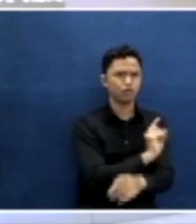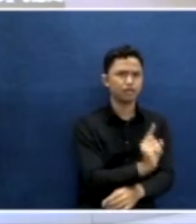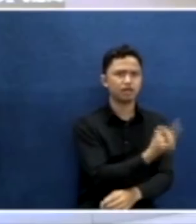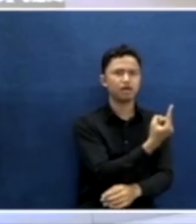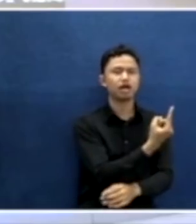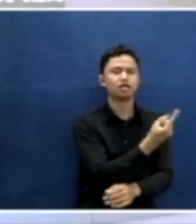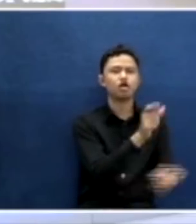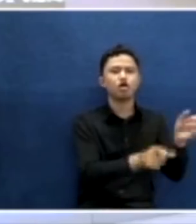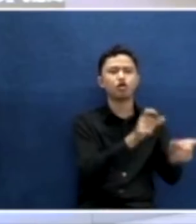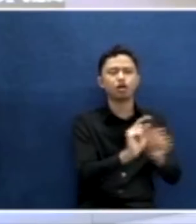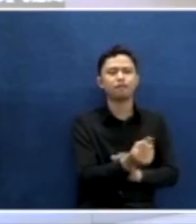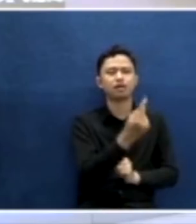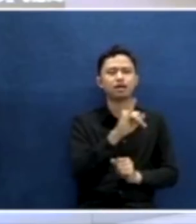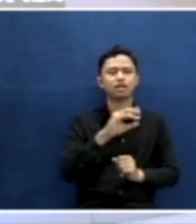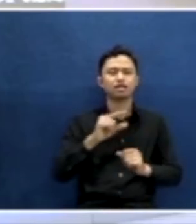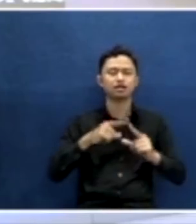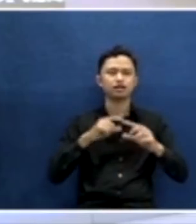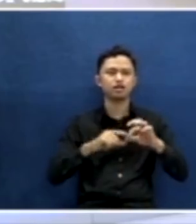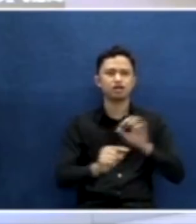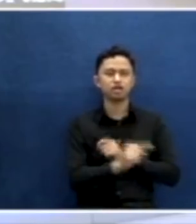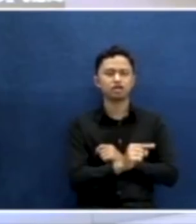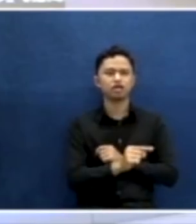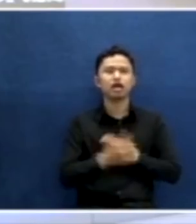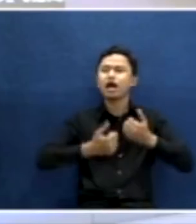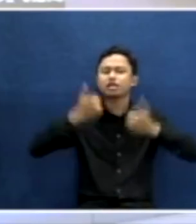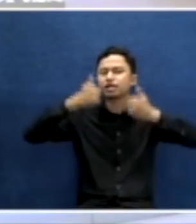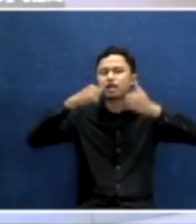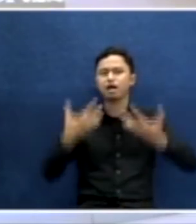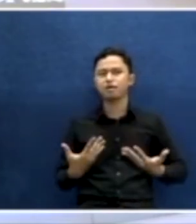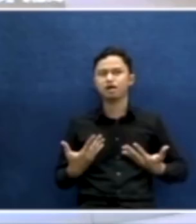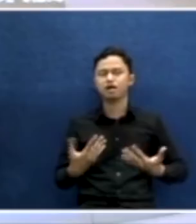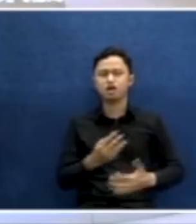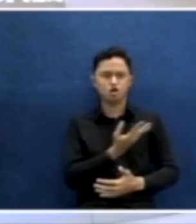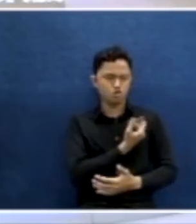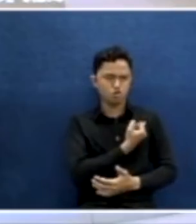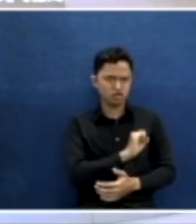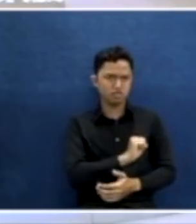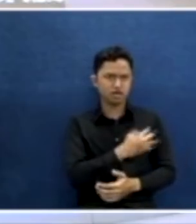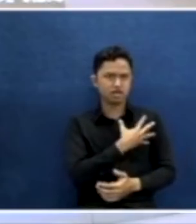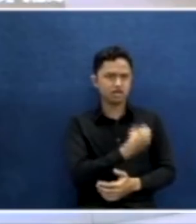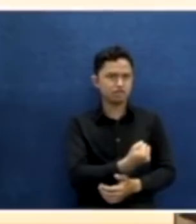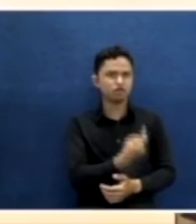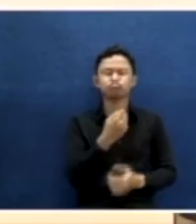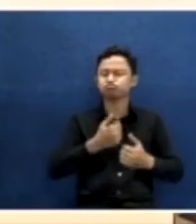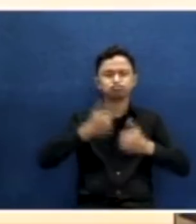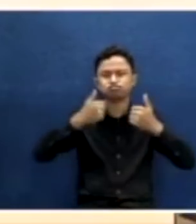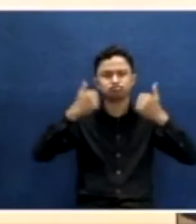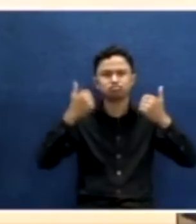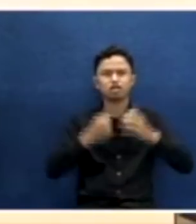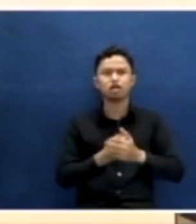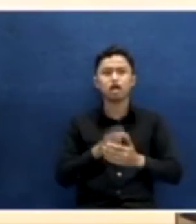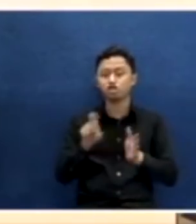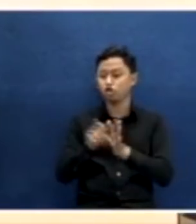orang-orang pertama orang-orang Ira itu adalah orang yang terkenal dengan ketakwaannya dan keimanannya doanya ora ngira itu mustajab Hai